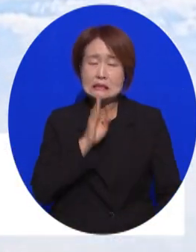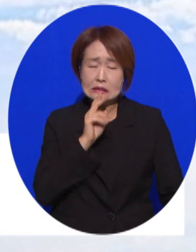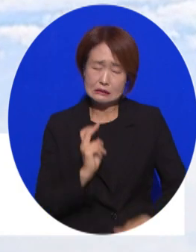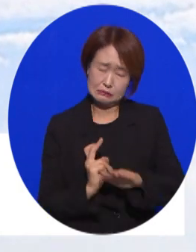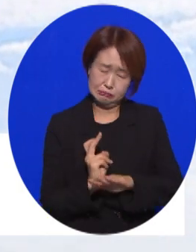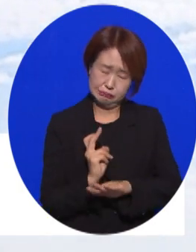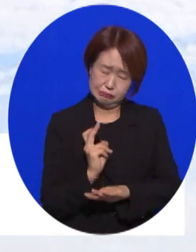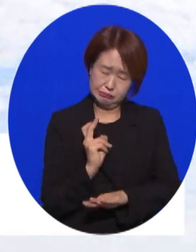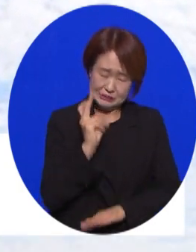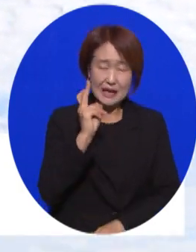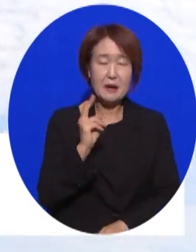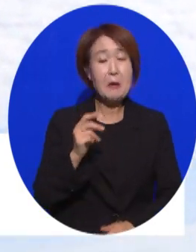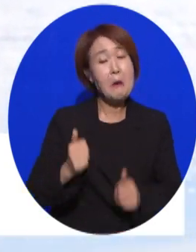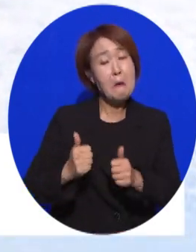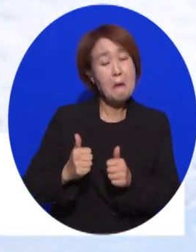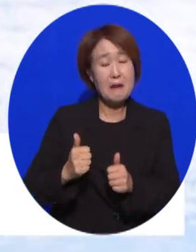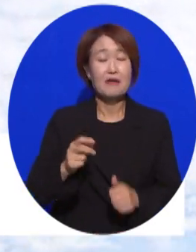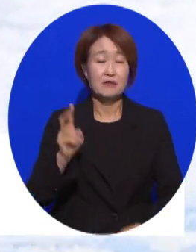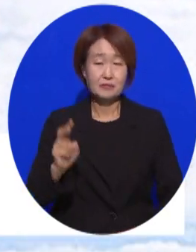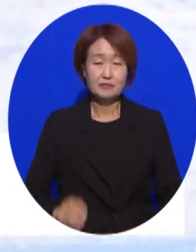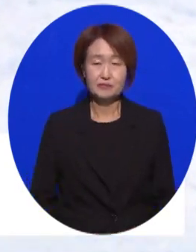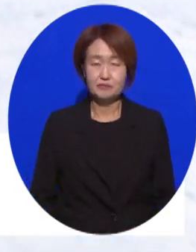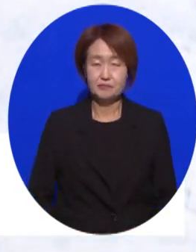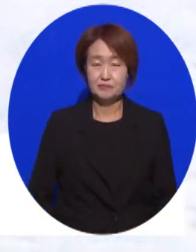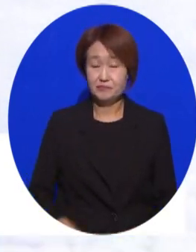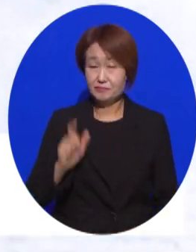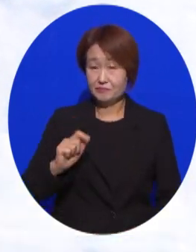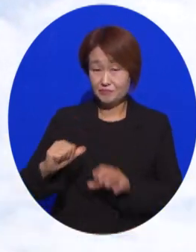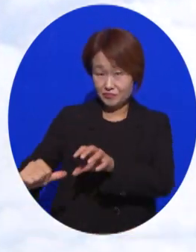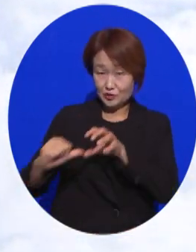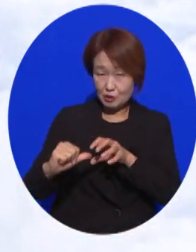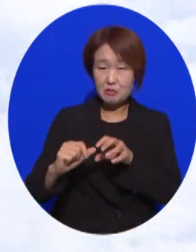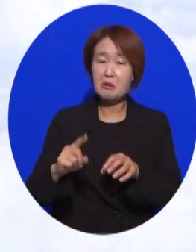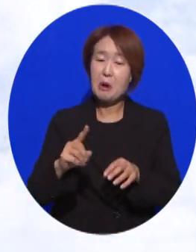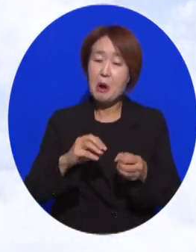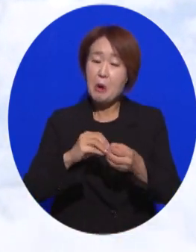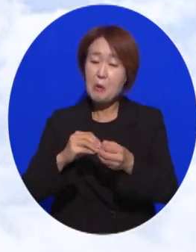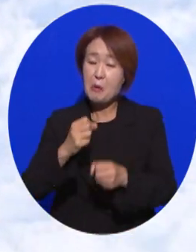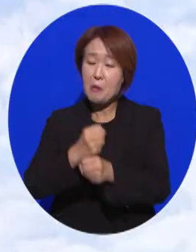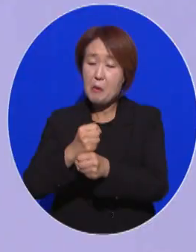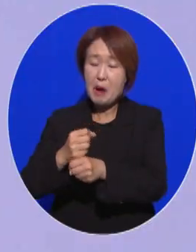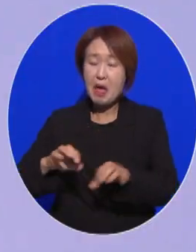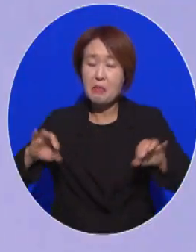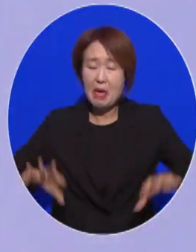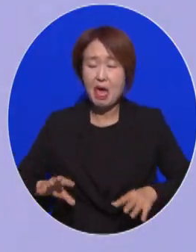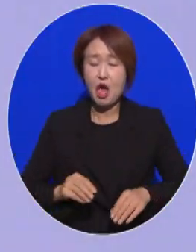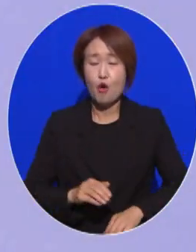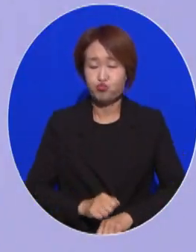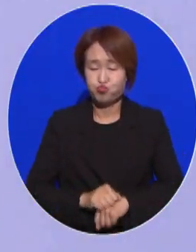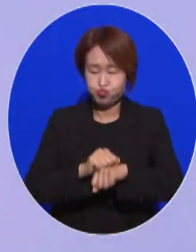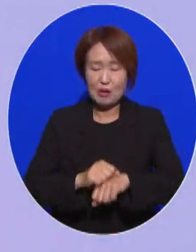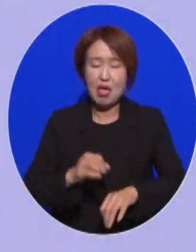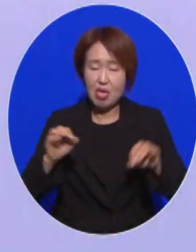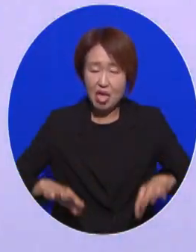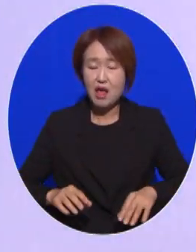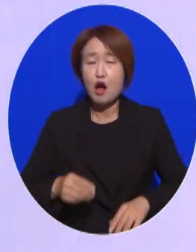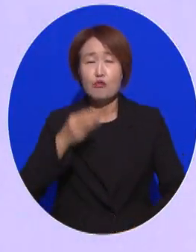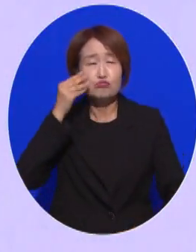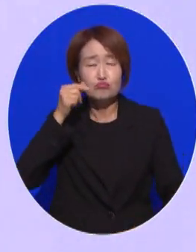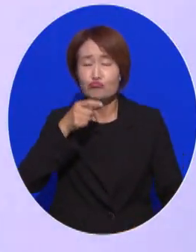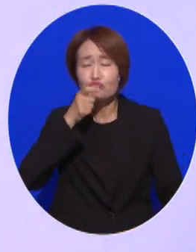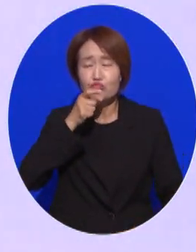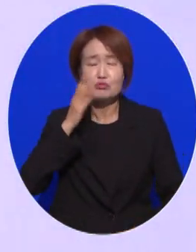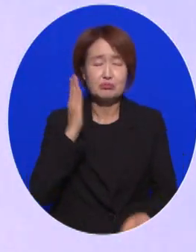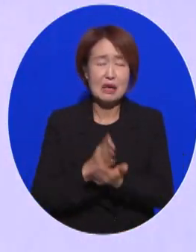쏘아 올리는 시험을 하게 됩니다 고체 발사체의 경우 구조가 단순하고 저장과 취급이 용이하며 액체보다 비용이 저렴합니다